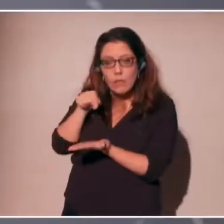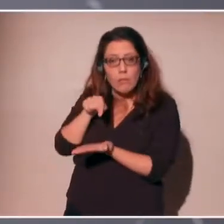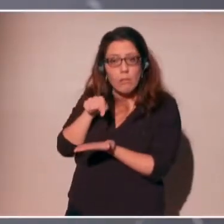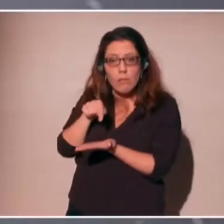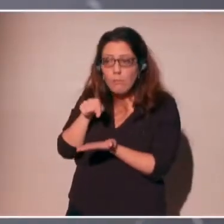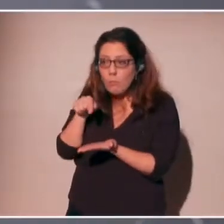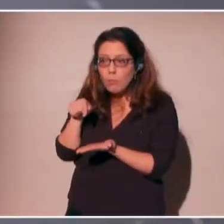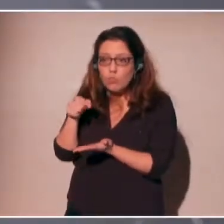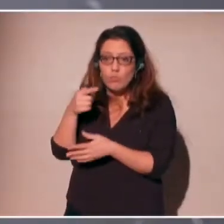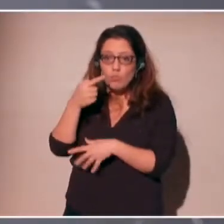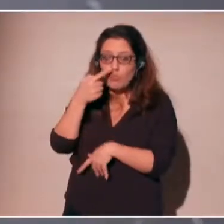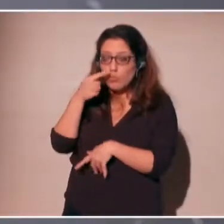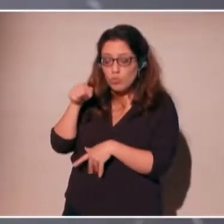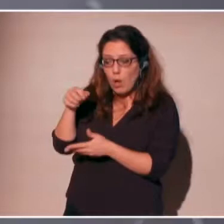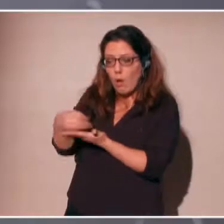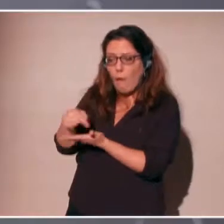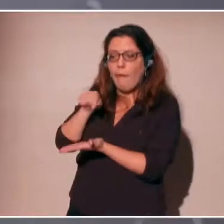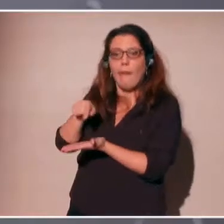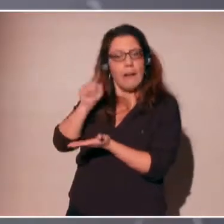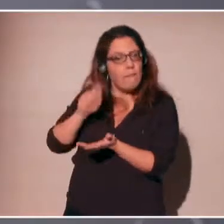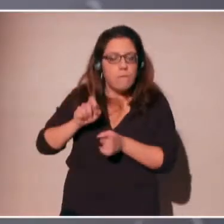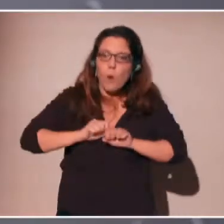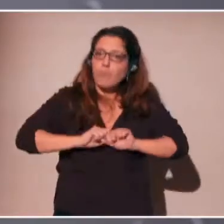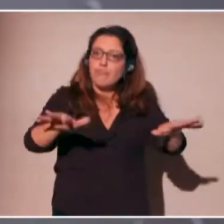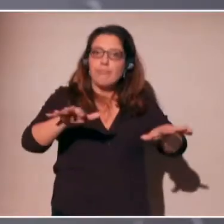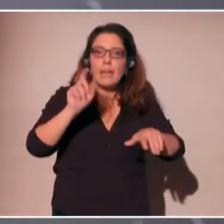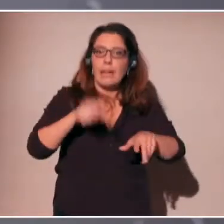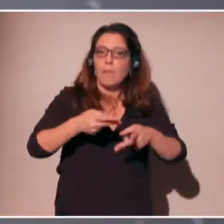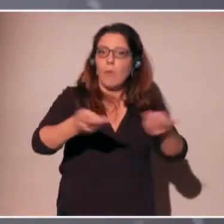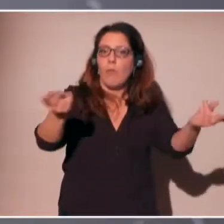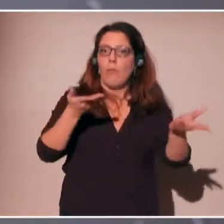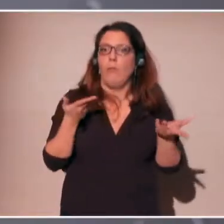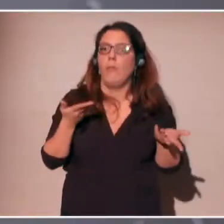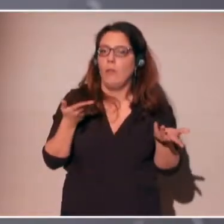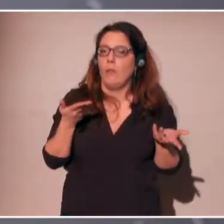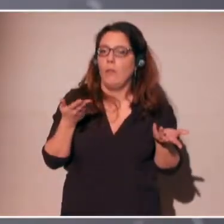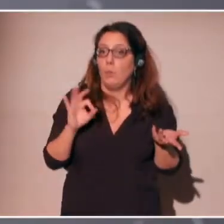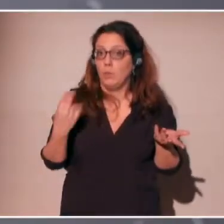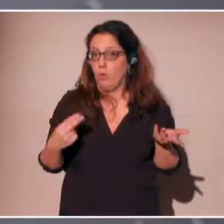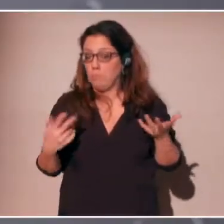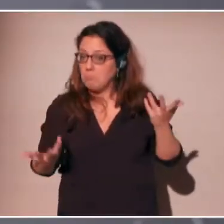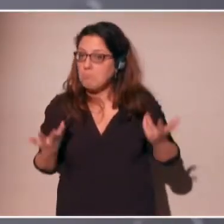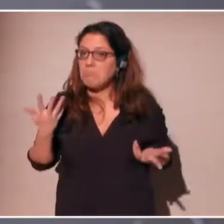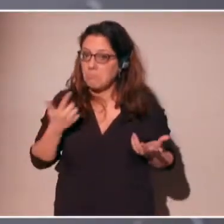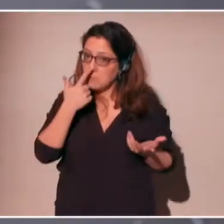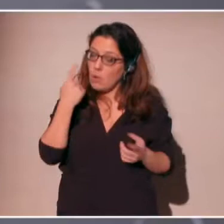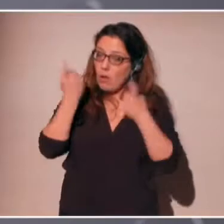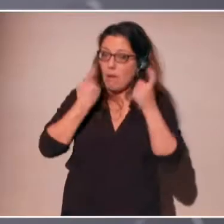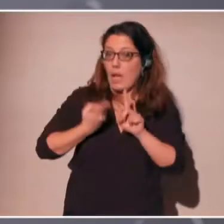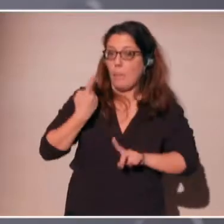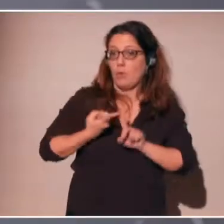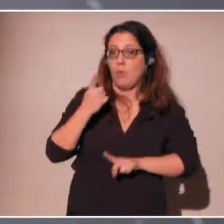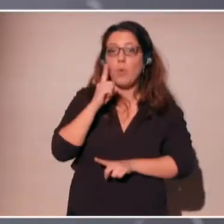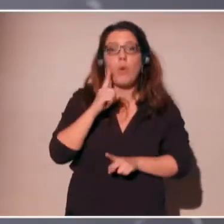dire qu'ils devraient être mis à la disposition des autres? Eh bien, je pense que c'est une vraie réflexion qu'il faut avoir. Je pense que dans certains secteurs essentiels, on a beaucoup